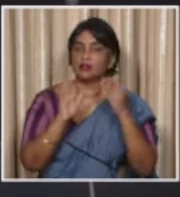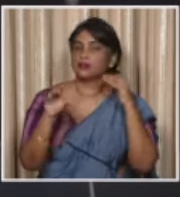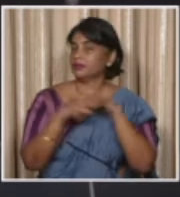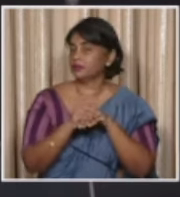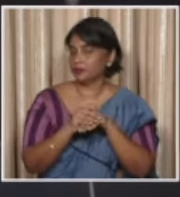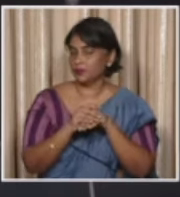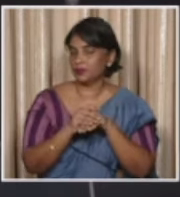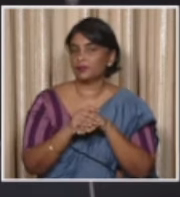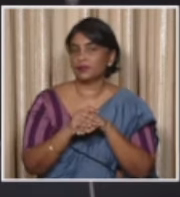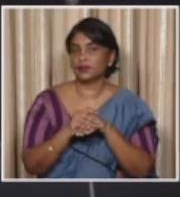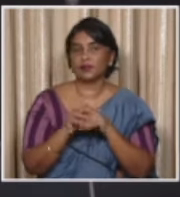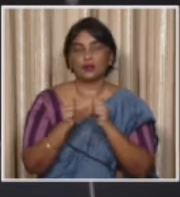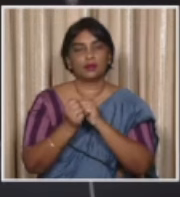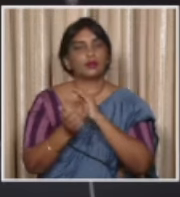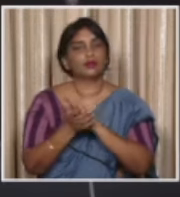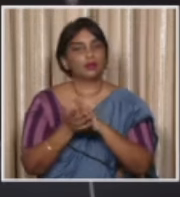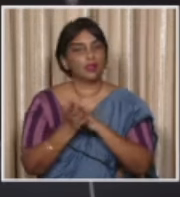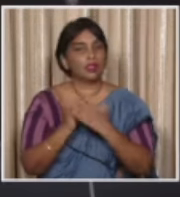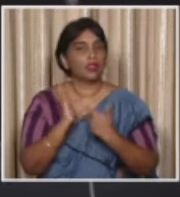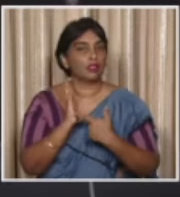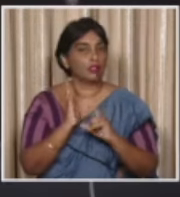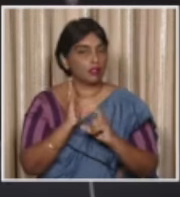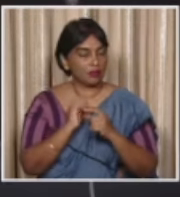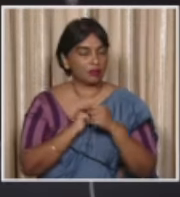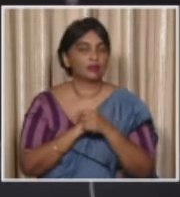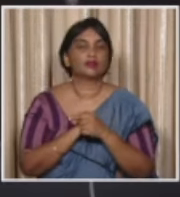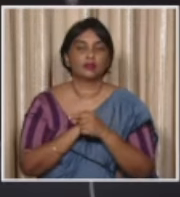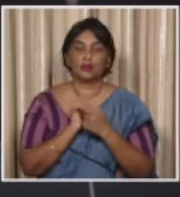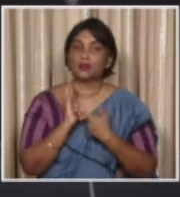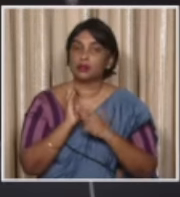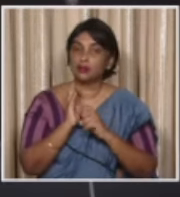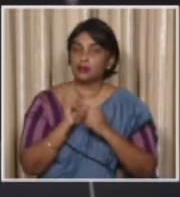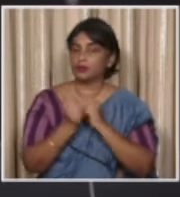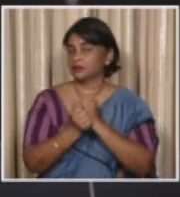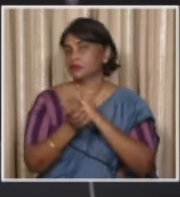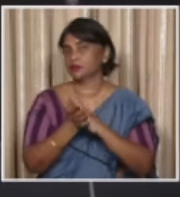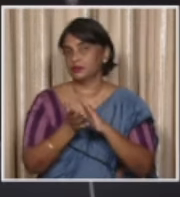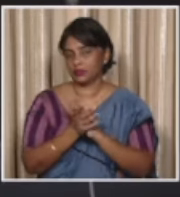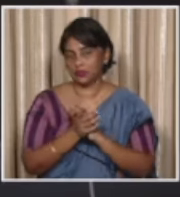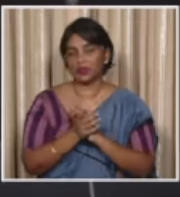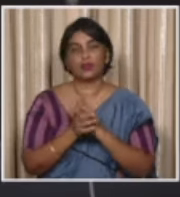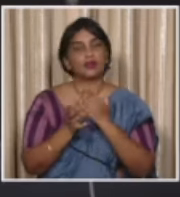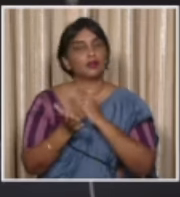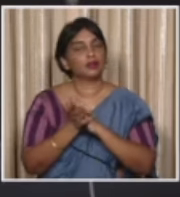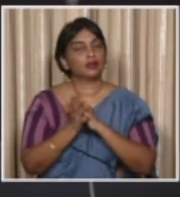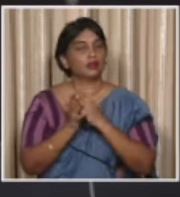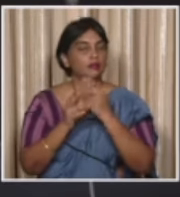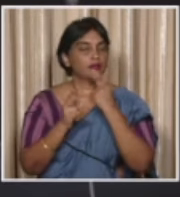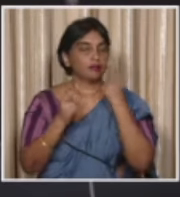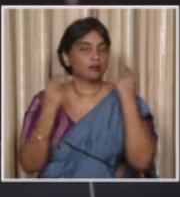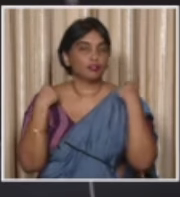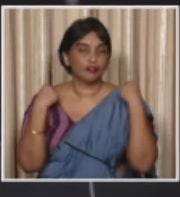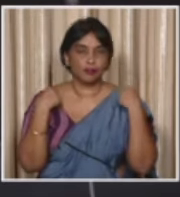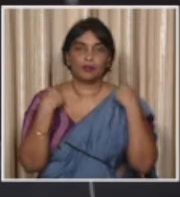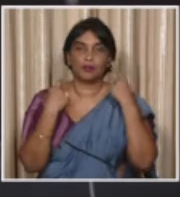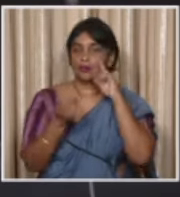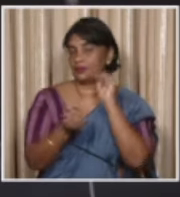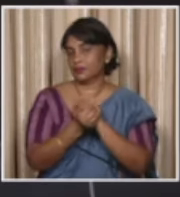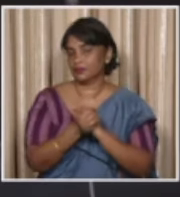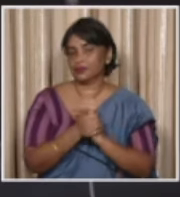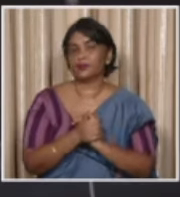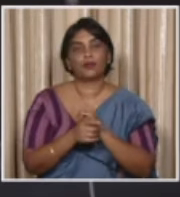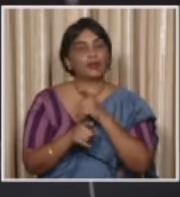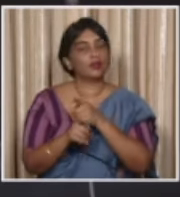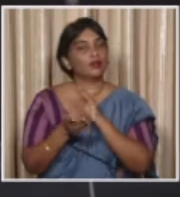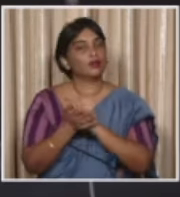සහායක, සේවා සහායක තාක්ෂණ පීඨ, තාක්ෂණ පීඨ සහායක, සේවා සහායක ආරක්ෂක, පාසල් ආරක්ෂක,